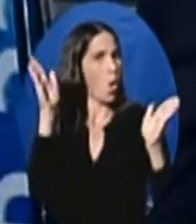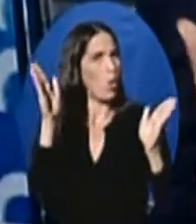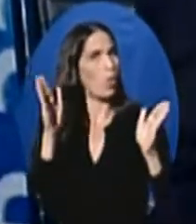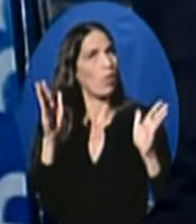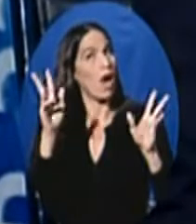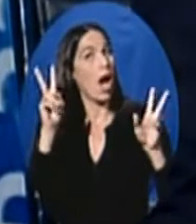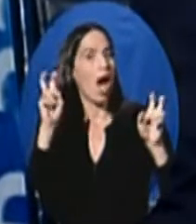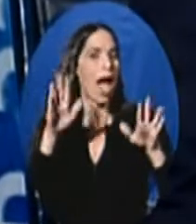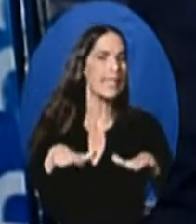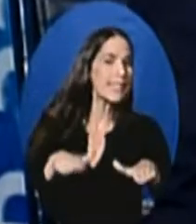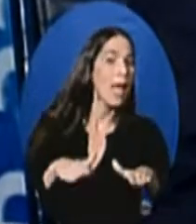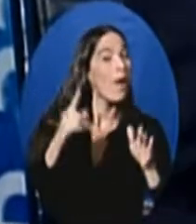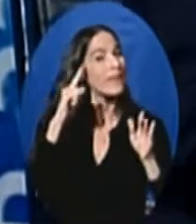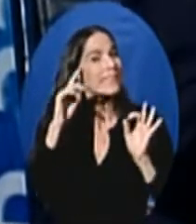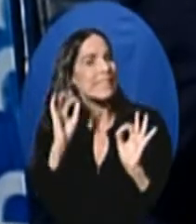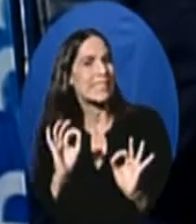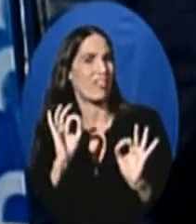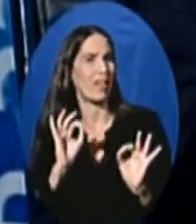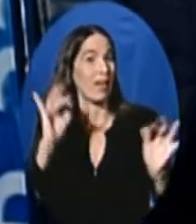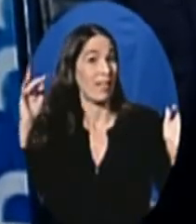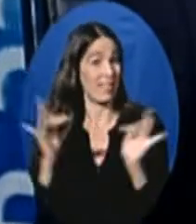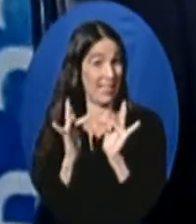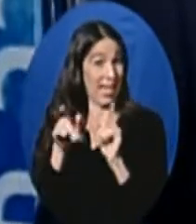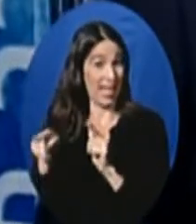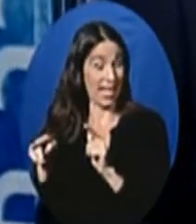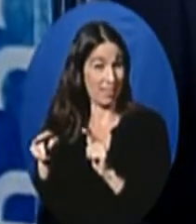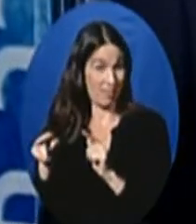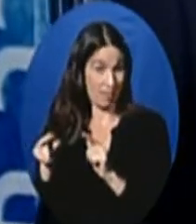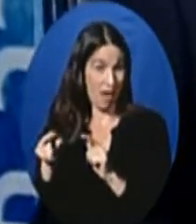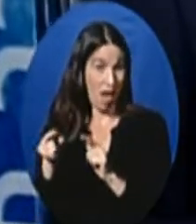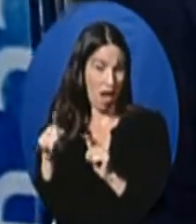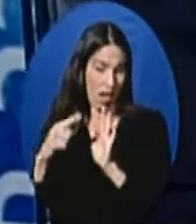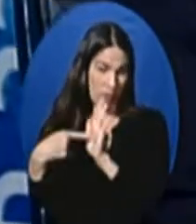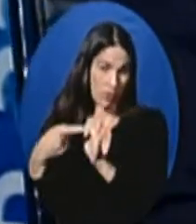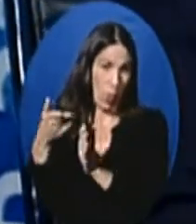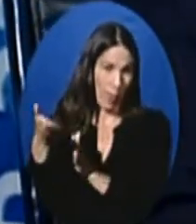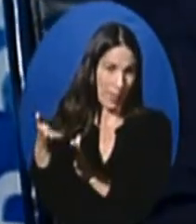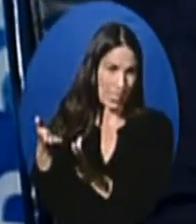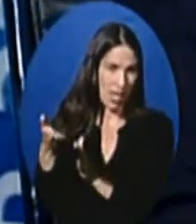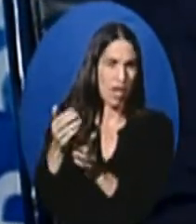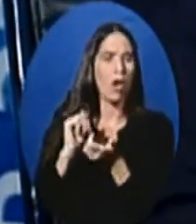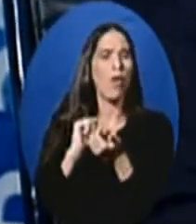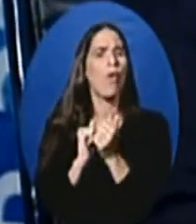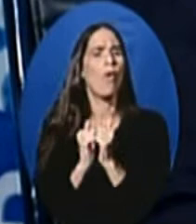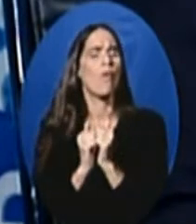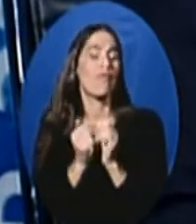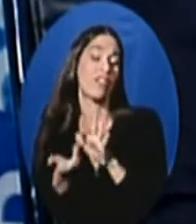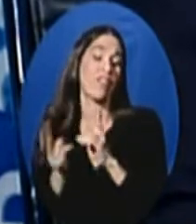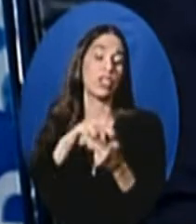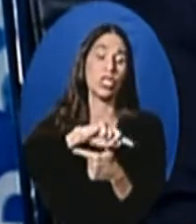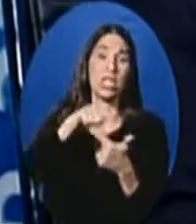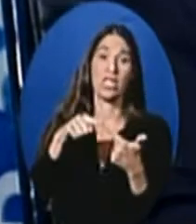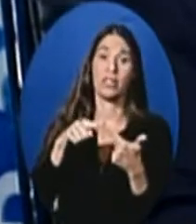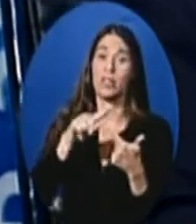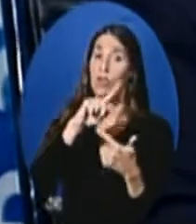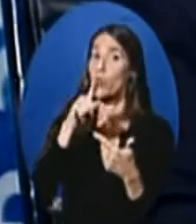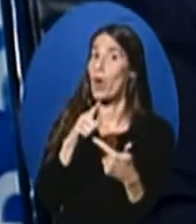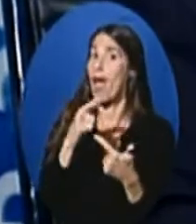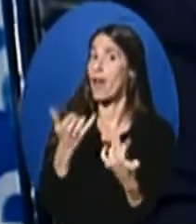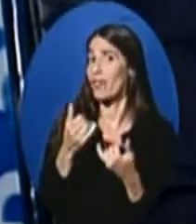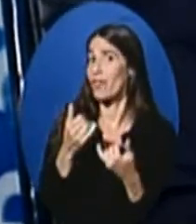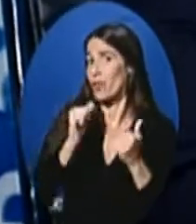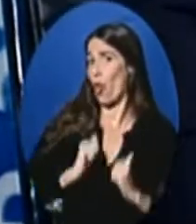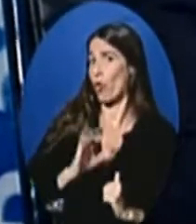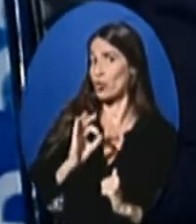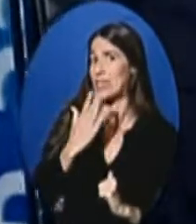הסביר, נגד הגורם הזה? והדבר השני זה, האם לישראל, האם לא נוצר מצב שבו לישראל